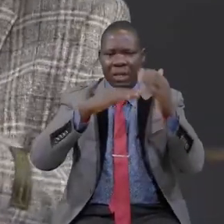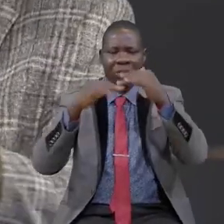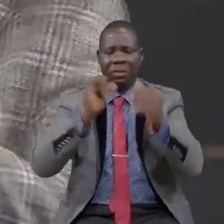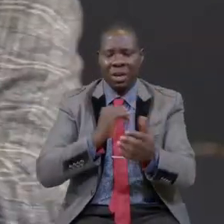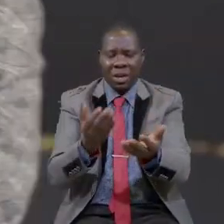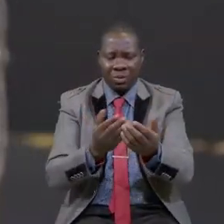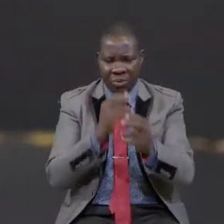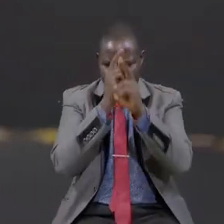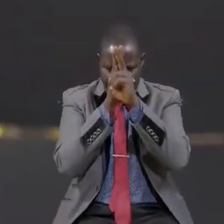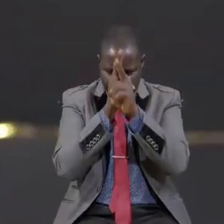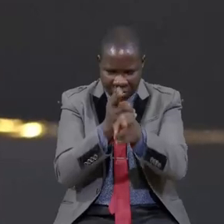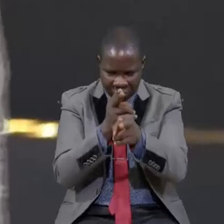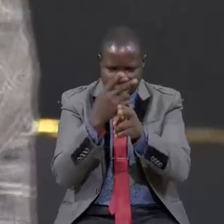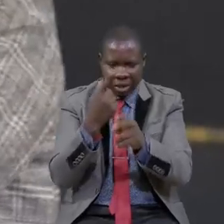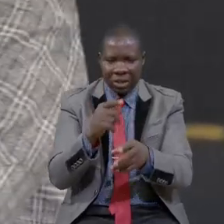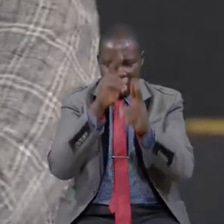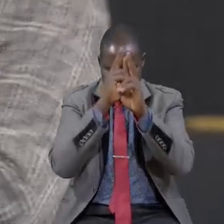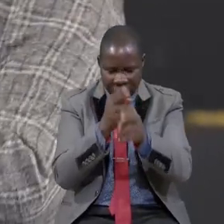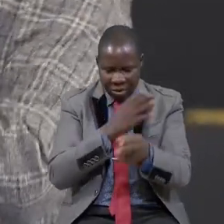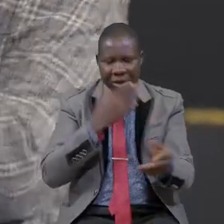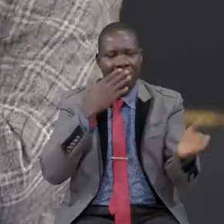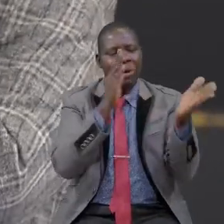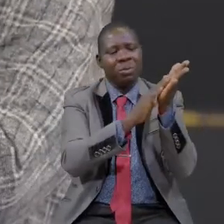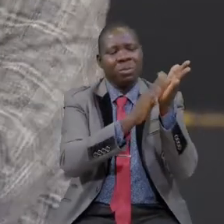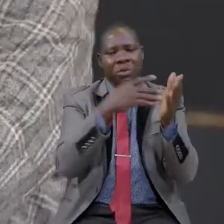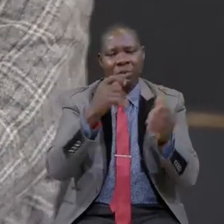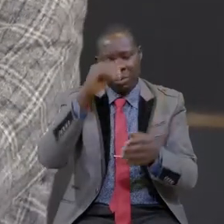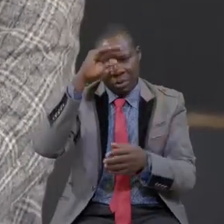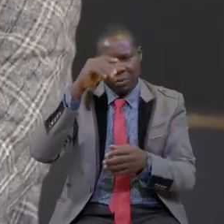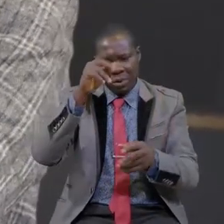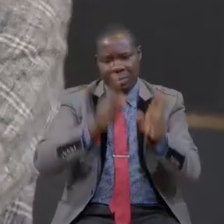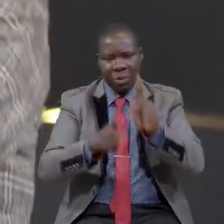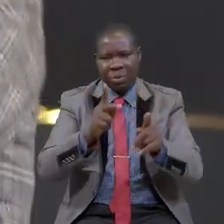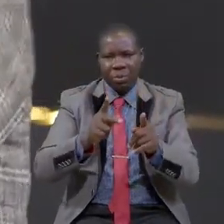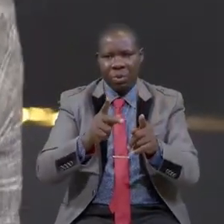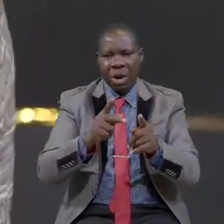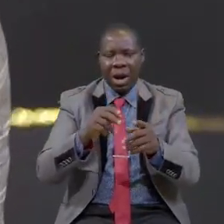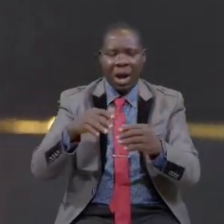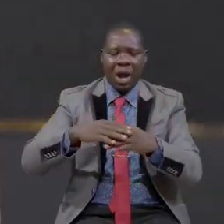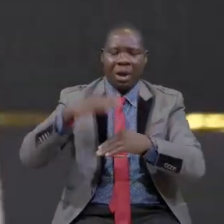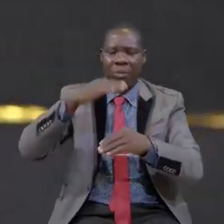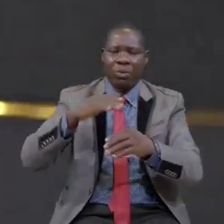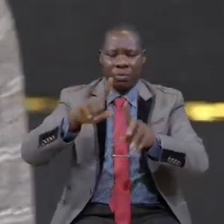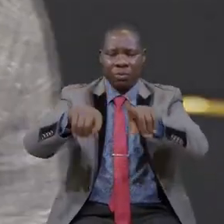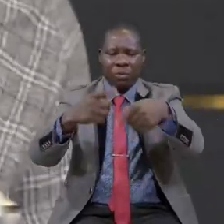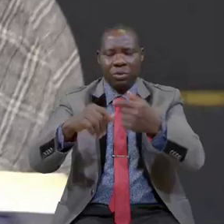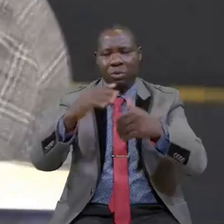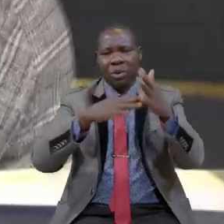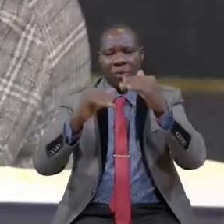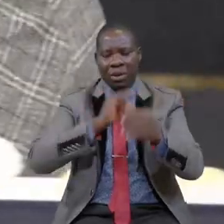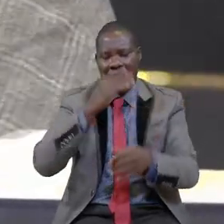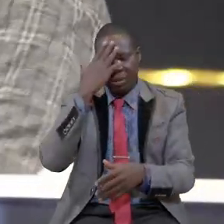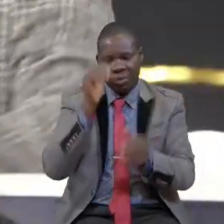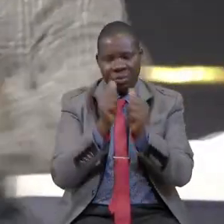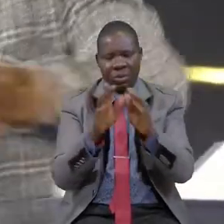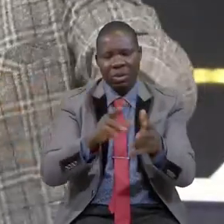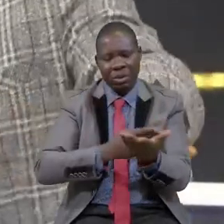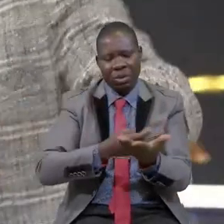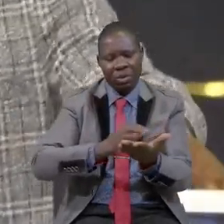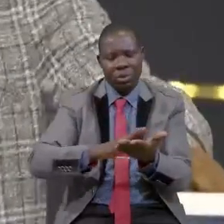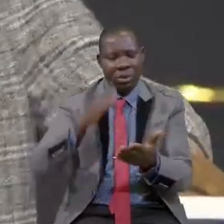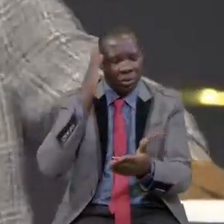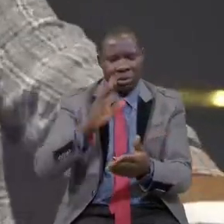l'honneur. L'honneur des hommes au-dessus de mon entrée au ciel. Je sais que sans la sainteté, personne ne verra